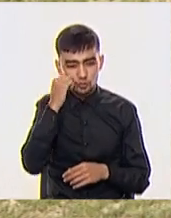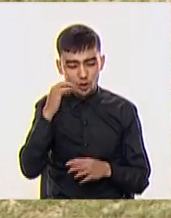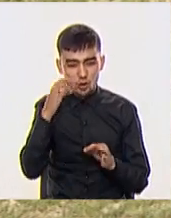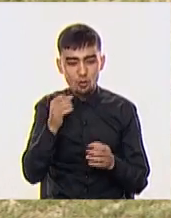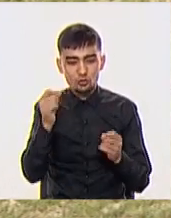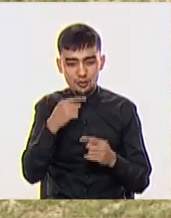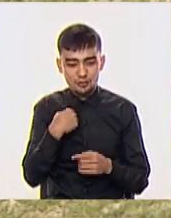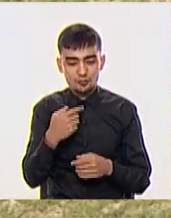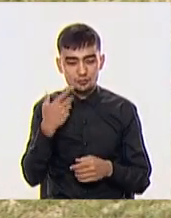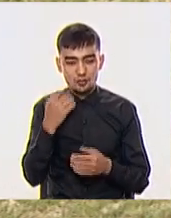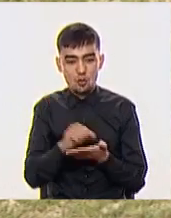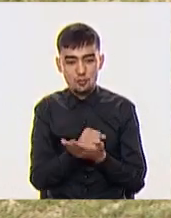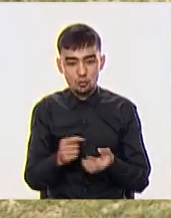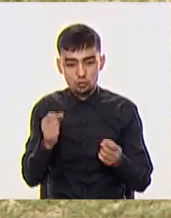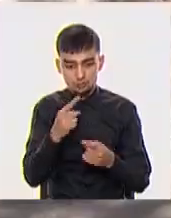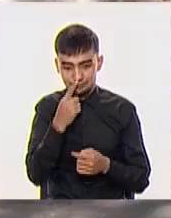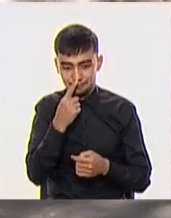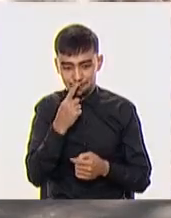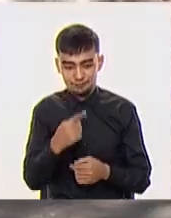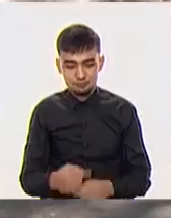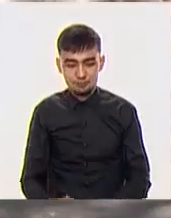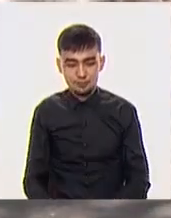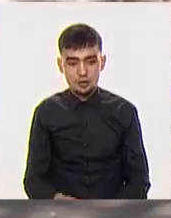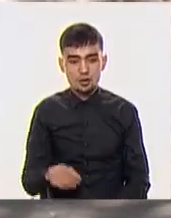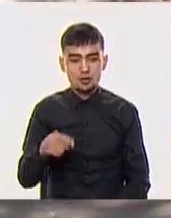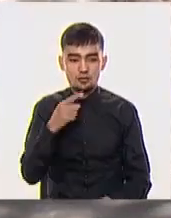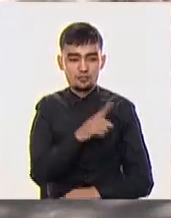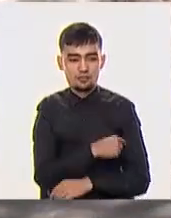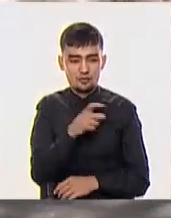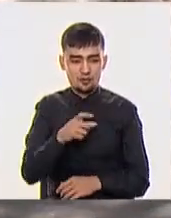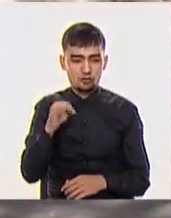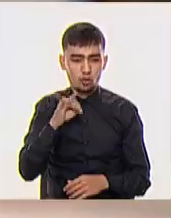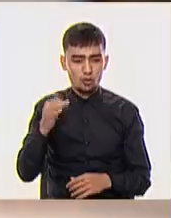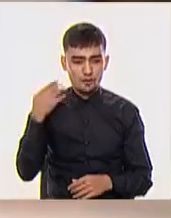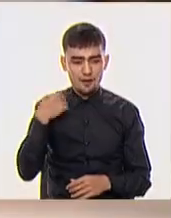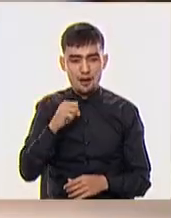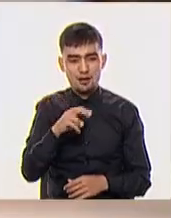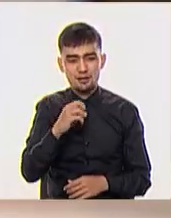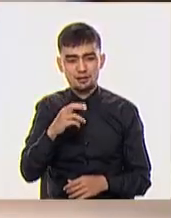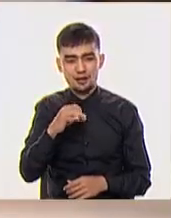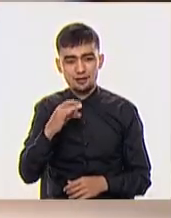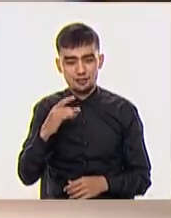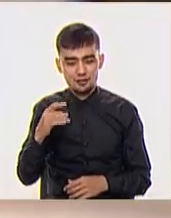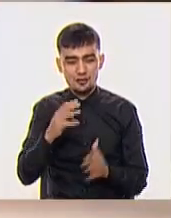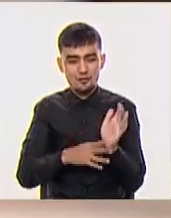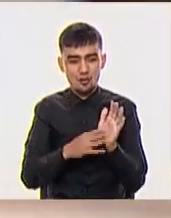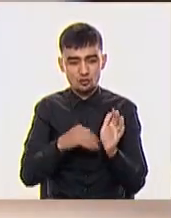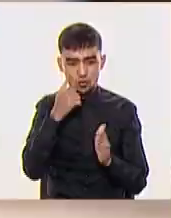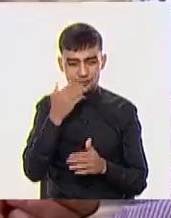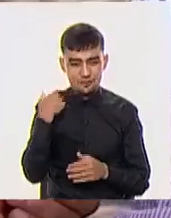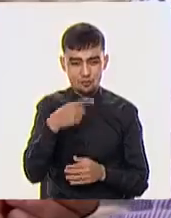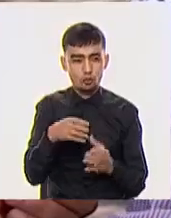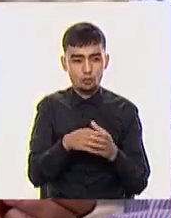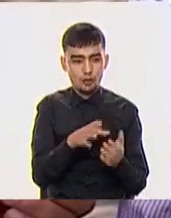недавно мы подняли документы и узнали об этом. Доктор исторических наук Александр Подушкин в 90-е был в составе группы,